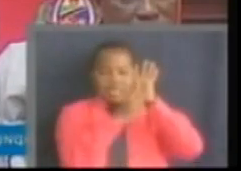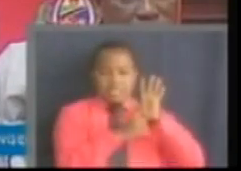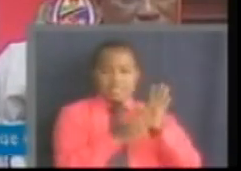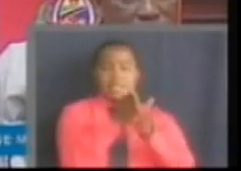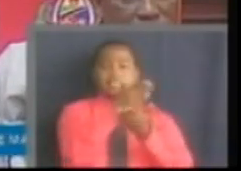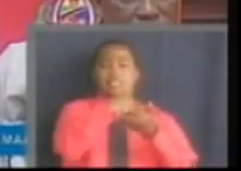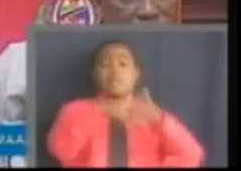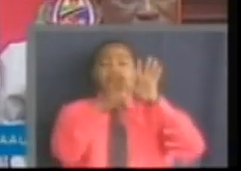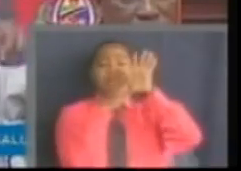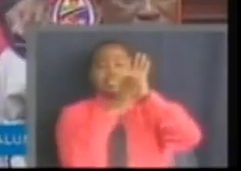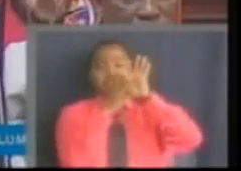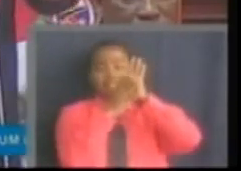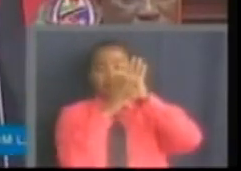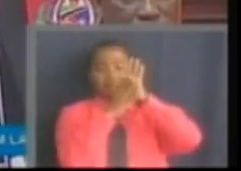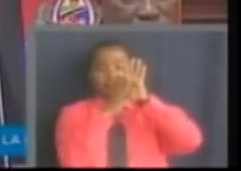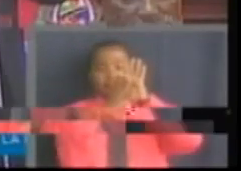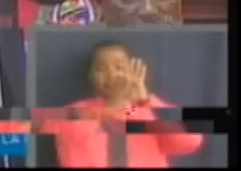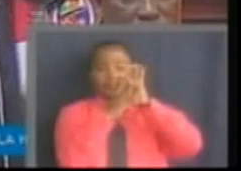9.